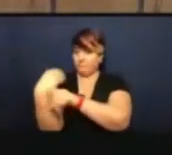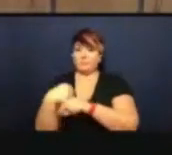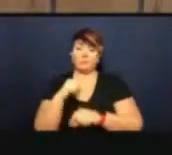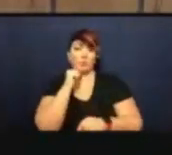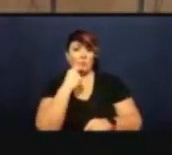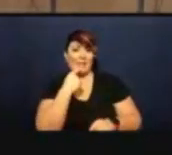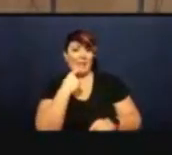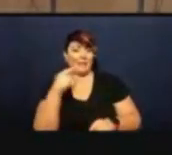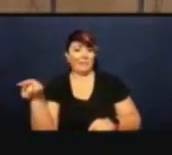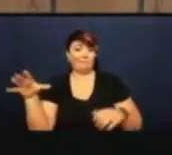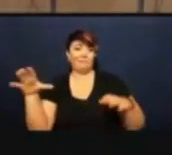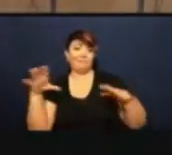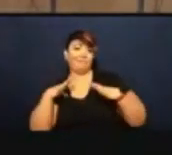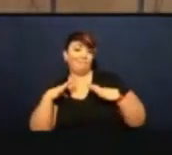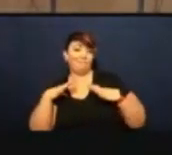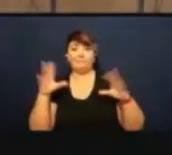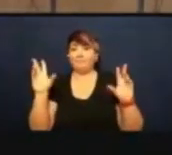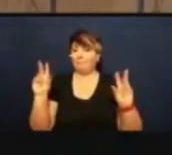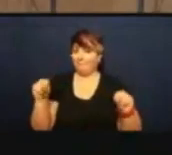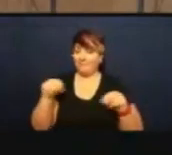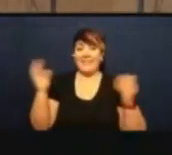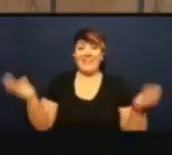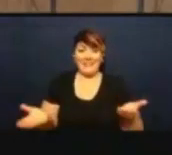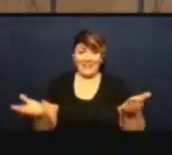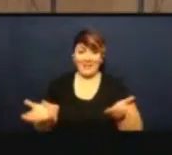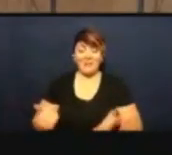nasi mtandaoni, kwa hivyo